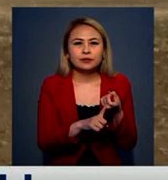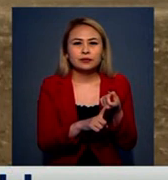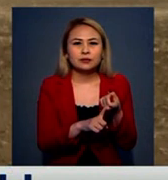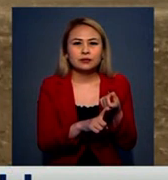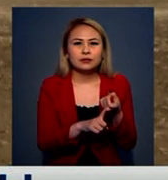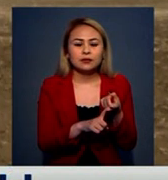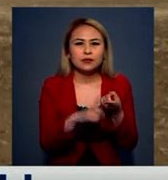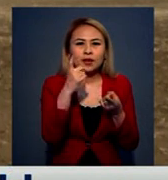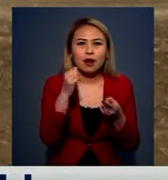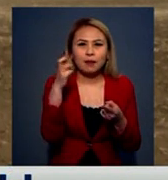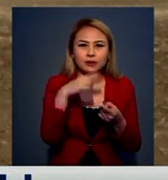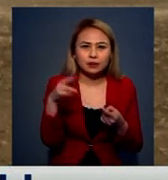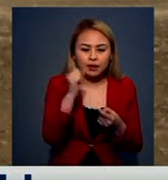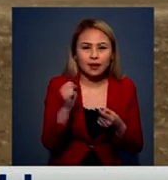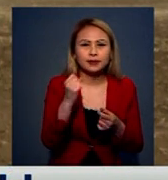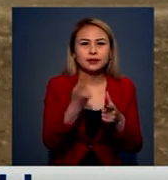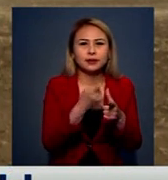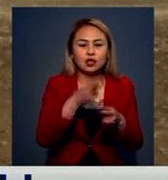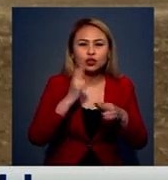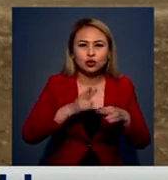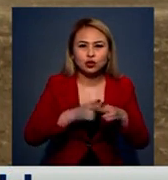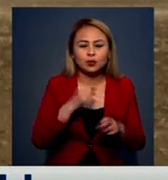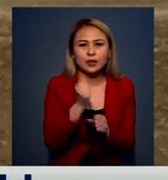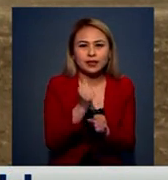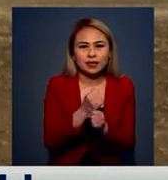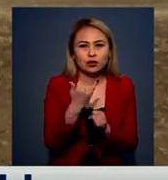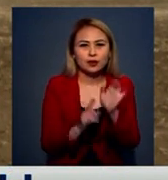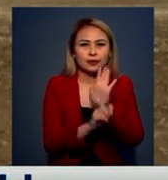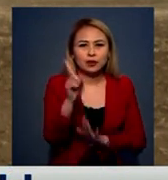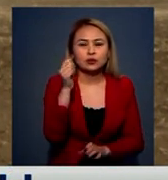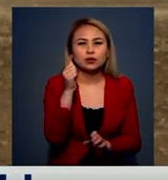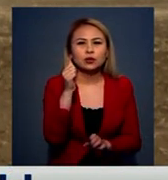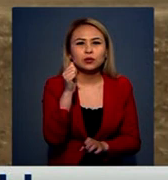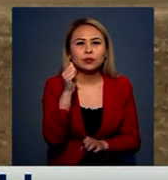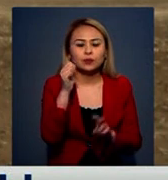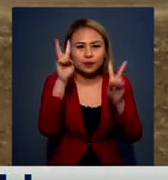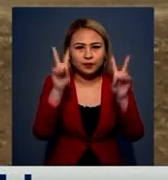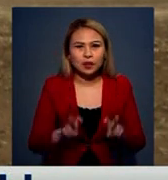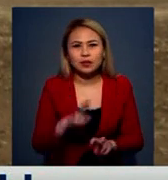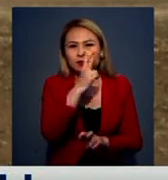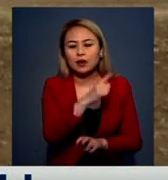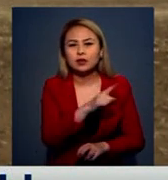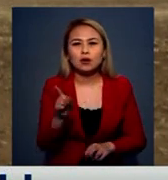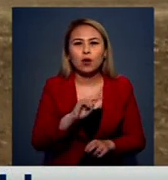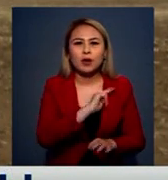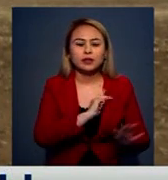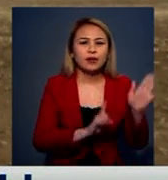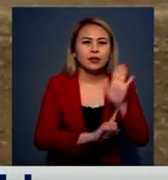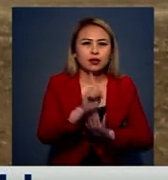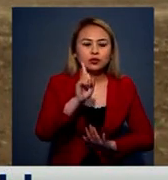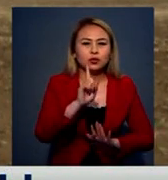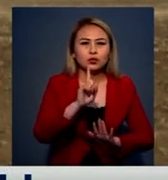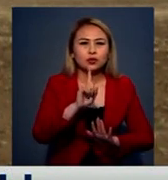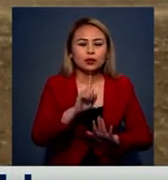жаңағы Хабда, Темір, Мұғалжар, Ойлы аудандары жұмысқа кірісті. Бүгін біз міне Мартөк ауданында көріп отырғандай Мартөк ауданында кірісе бастап жатыр.